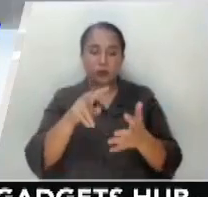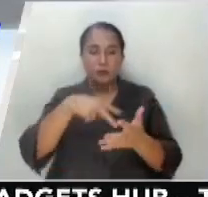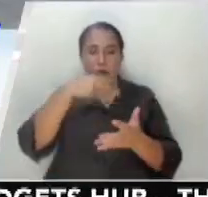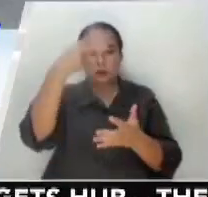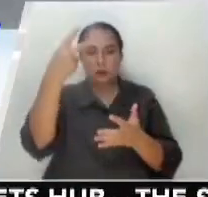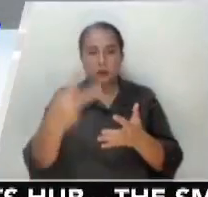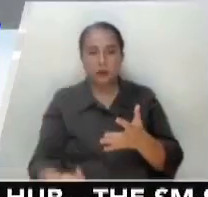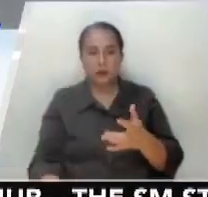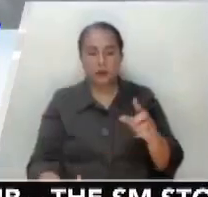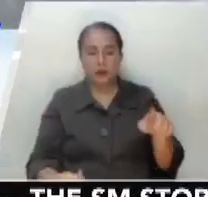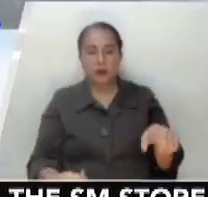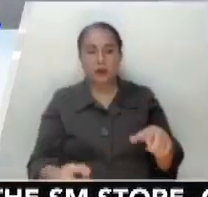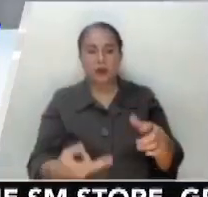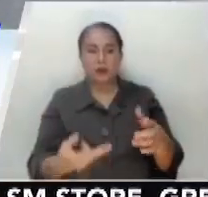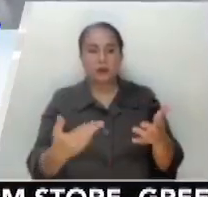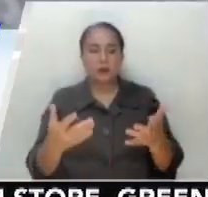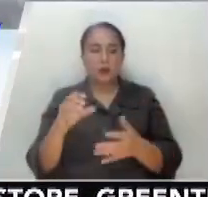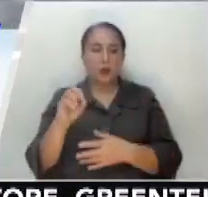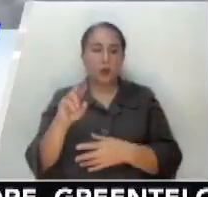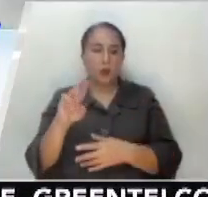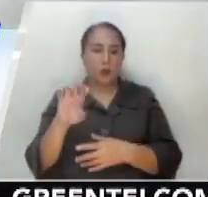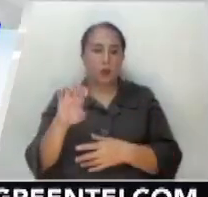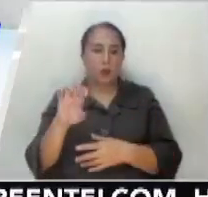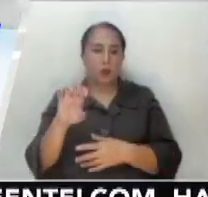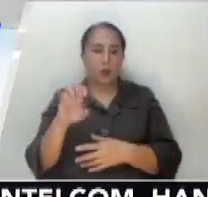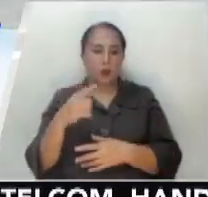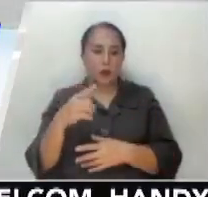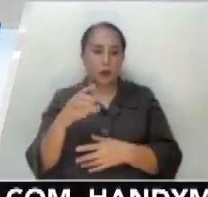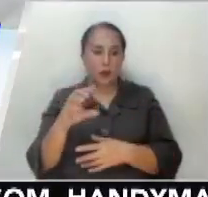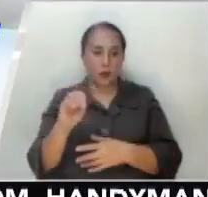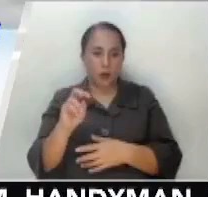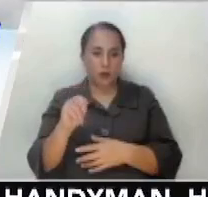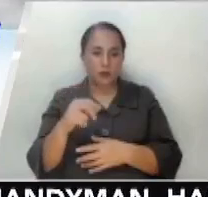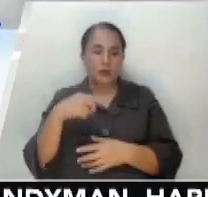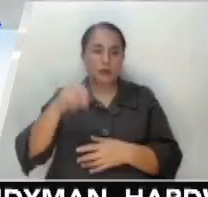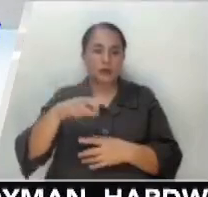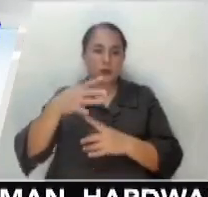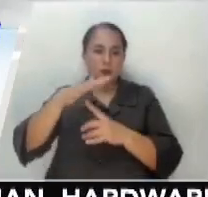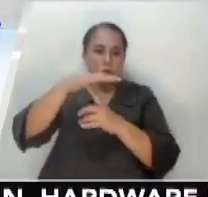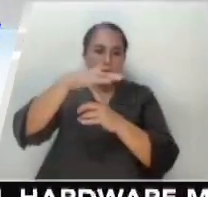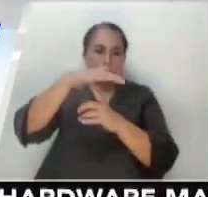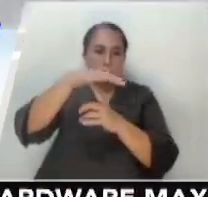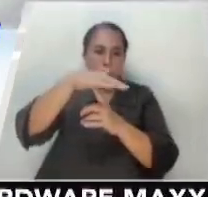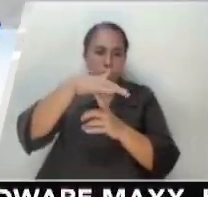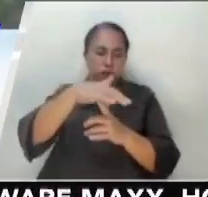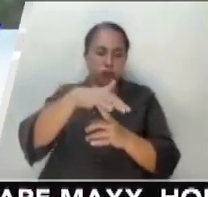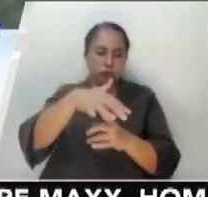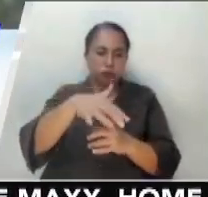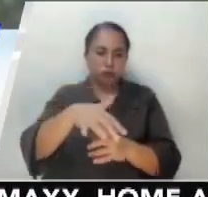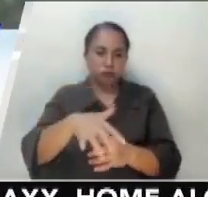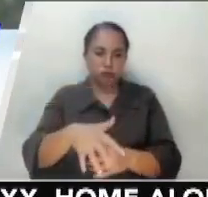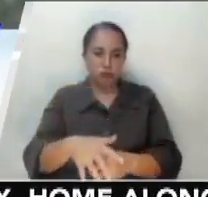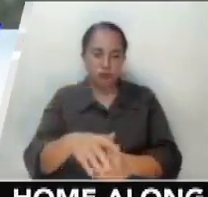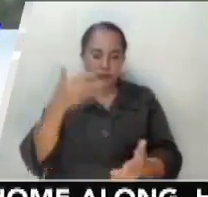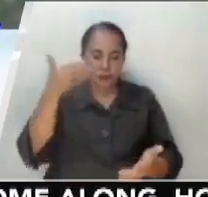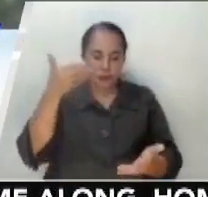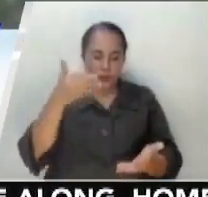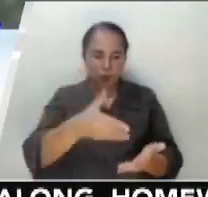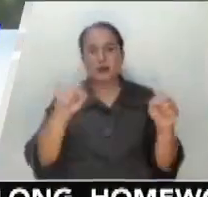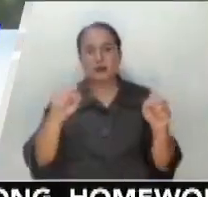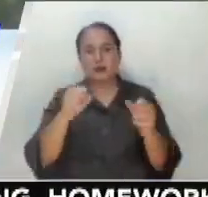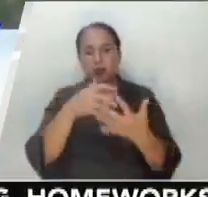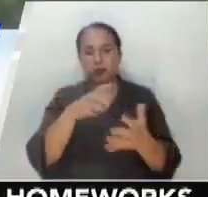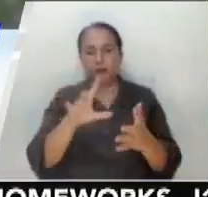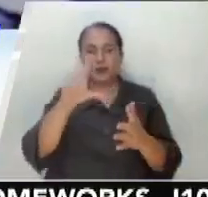Oregon. Kailangan gumamit ng helicopter para malapitan at makuha ang aso. Sa huli, ligtas na naibalik